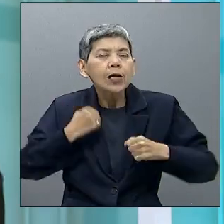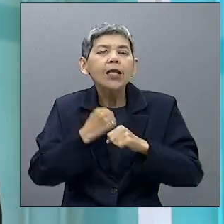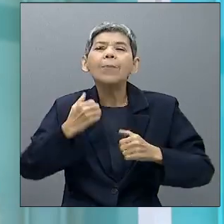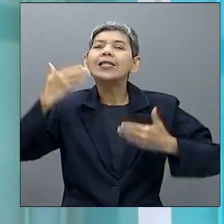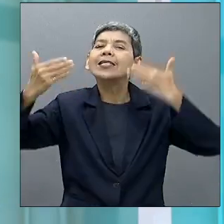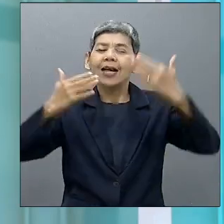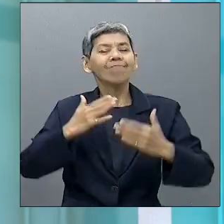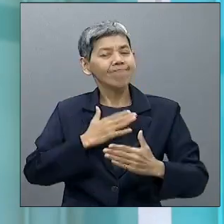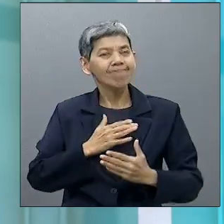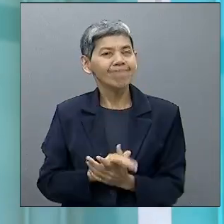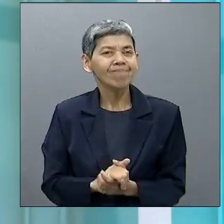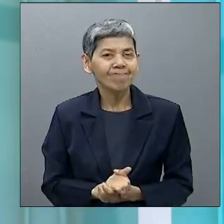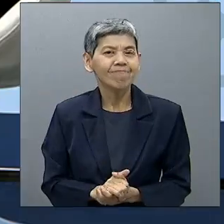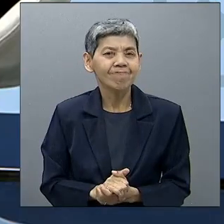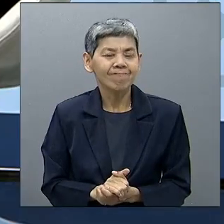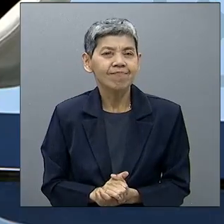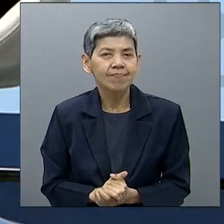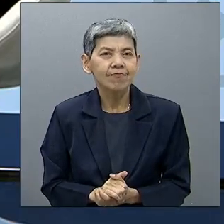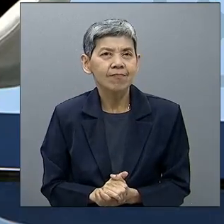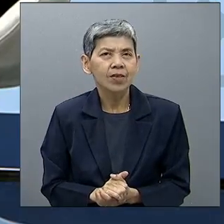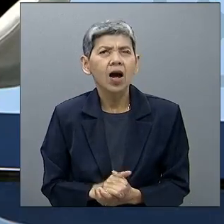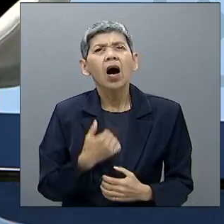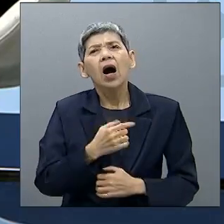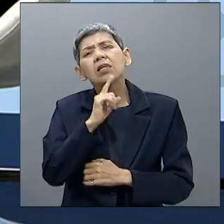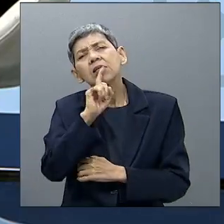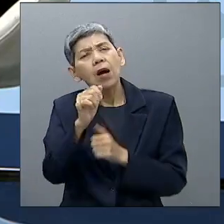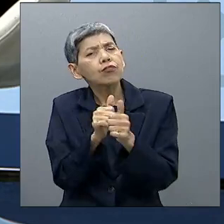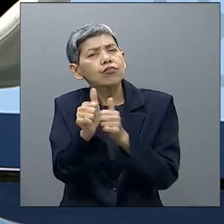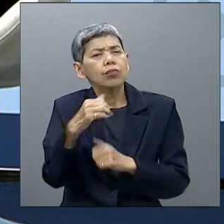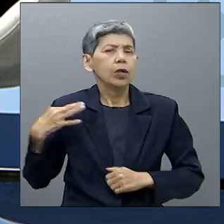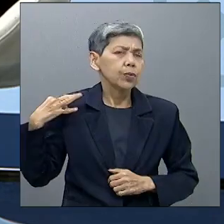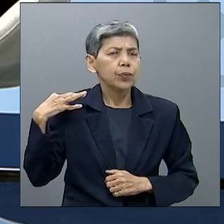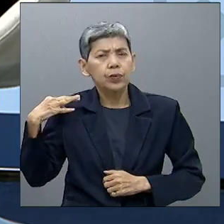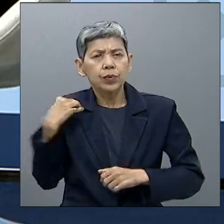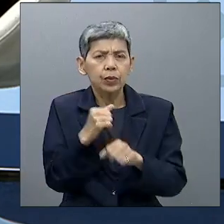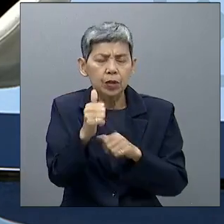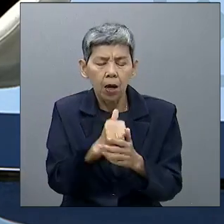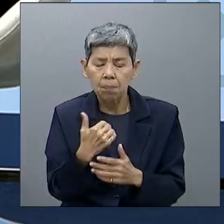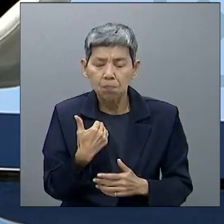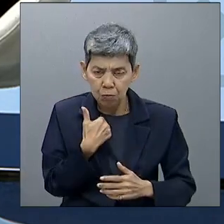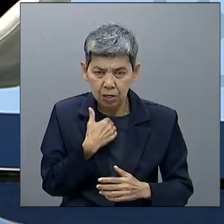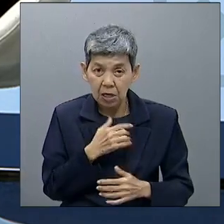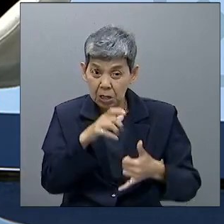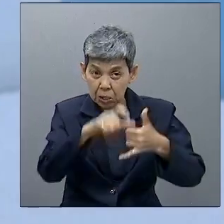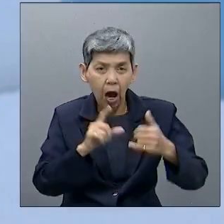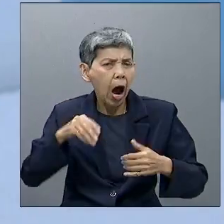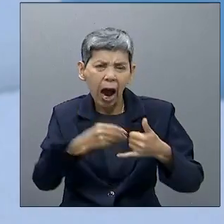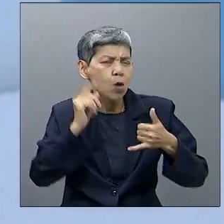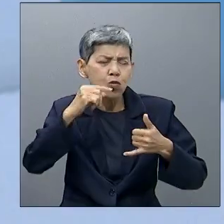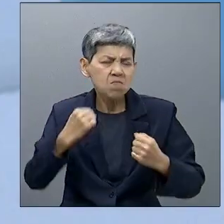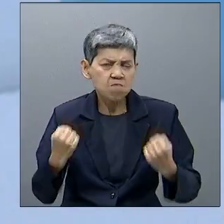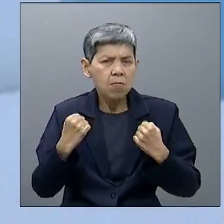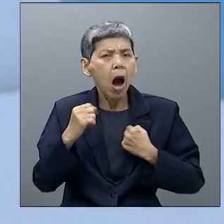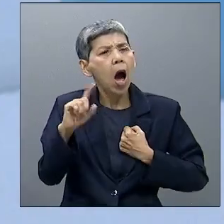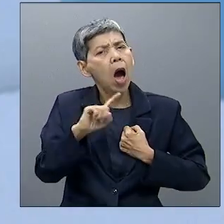พื่อตัวเองบ้าง ค่ะค่ะพี่หนุ่มคะการประกวดนางงามเนี่ยเป็นอีกหนึ่งพื้นที่ในการ empower ผู้หญิงยังไงบ้